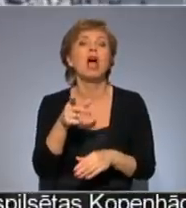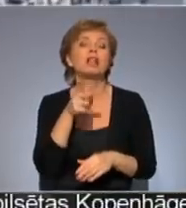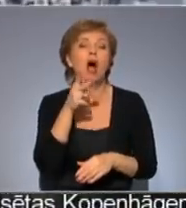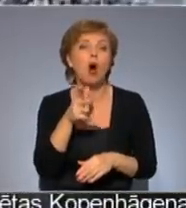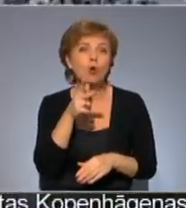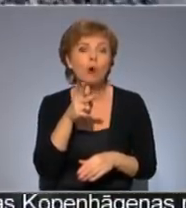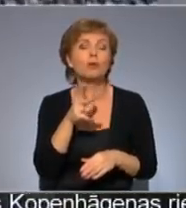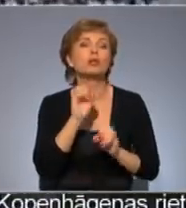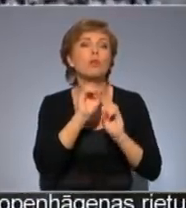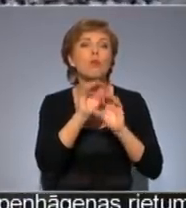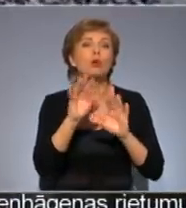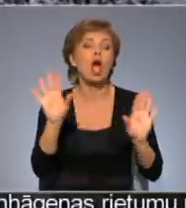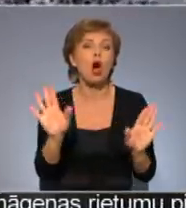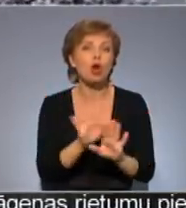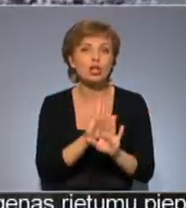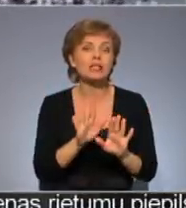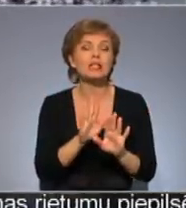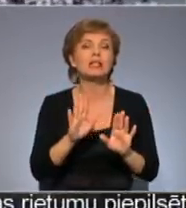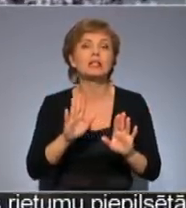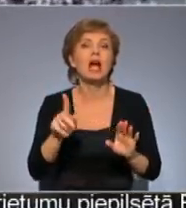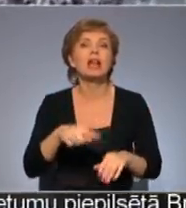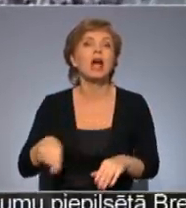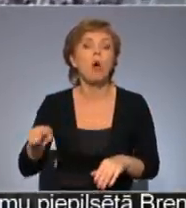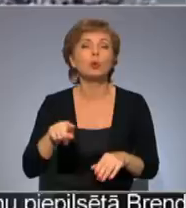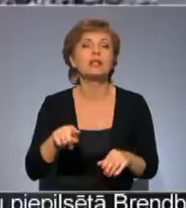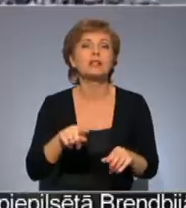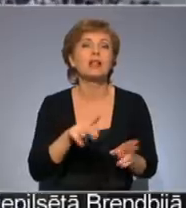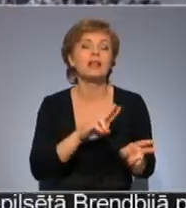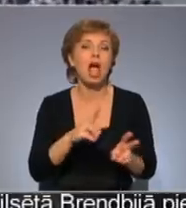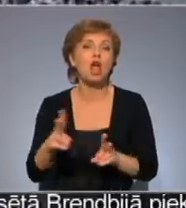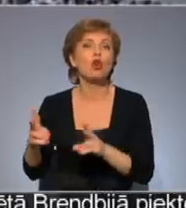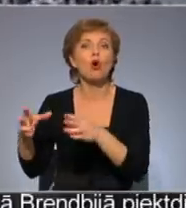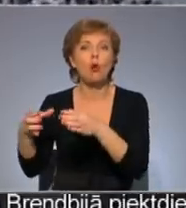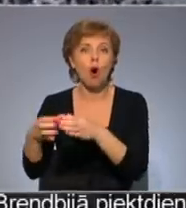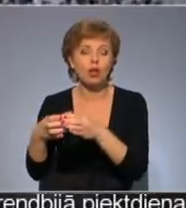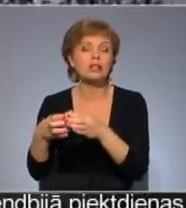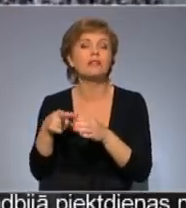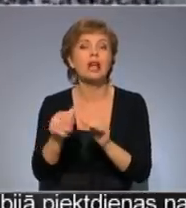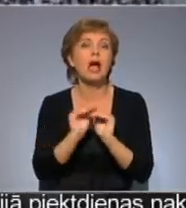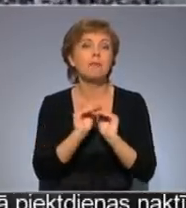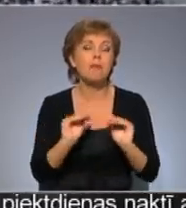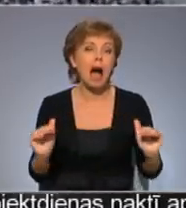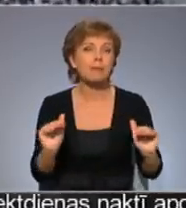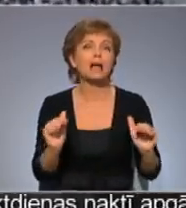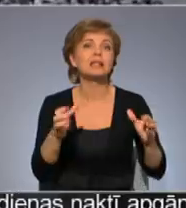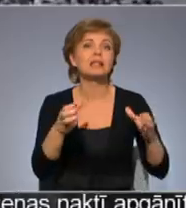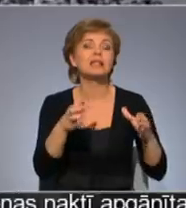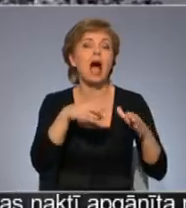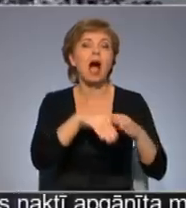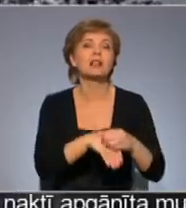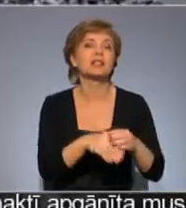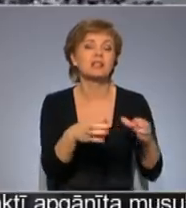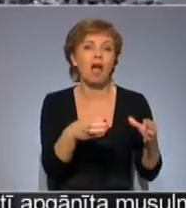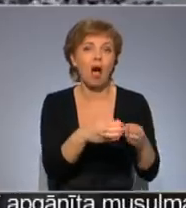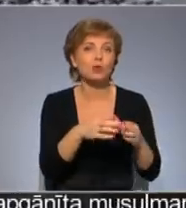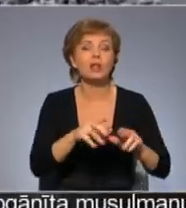orķestri, tautas mūzikas kolektīvi. Un, protams, ka nu, tie ir pamats, tas ir pamats sastāvs, kas veido